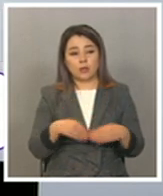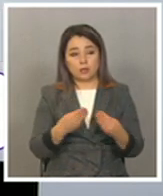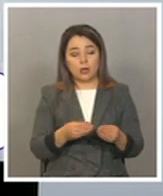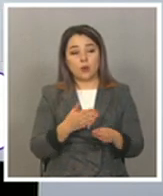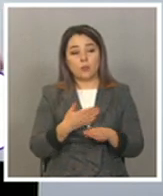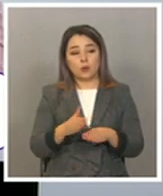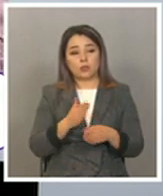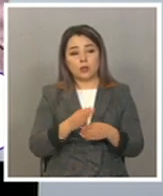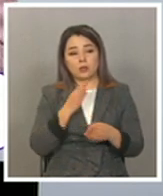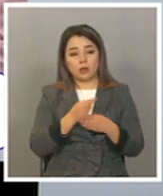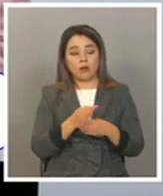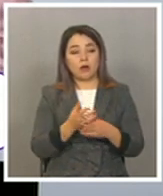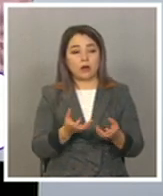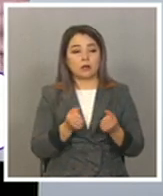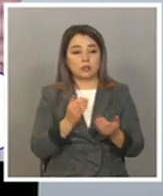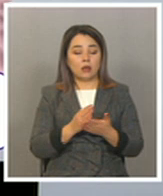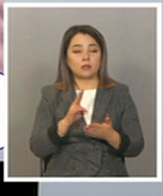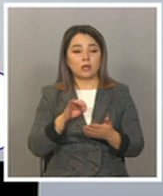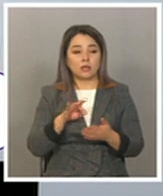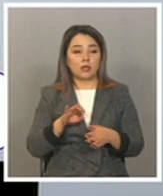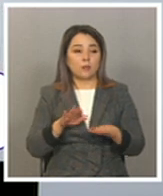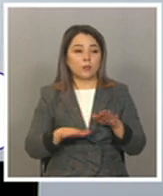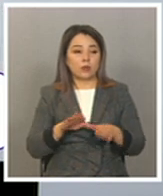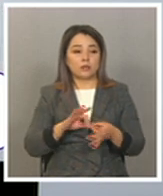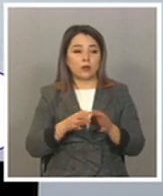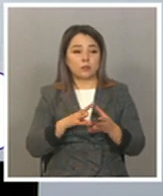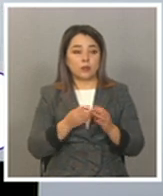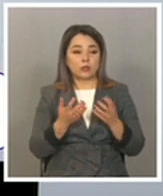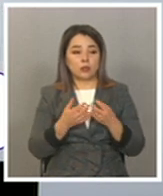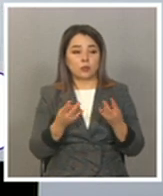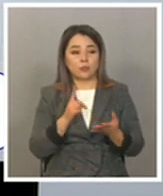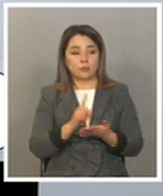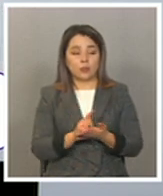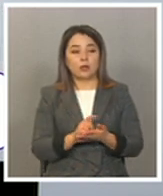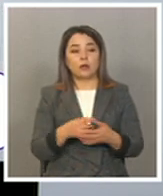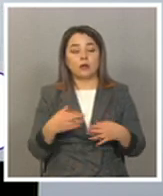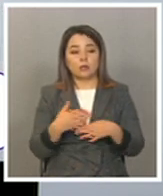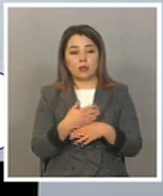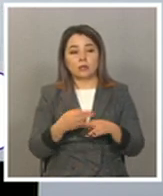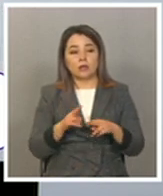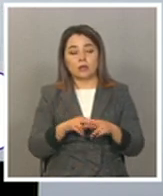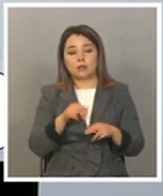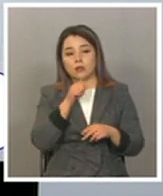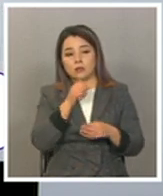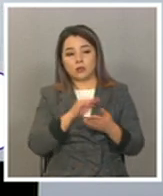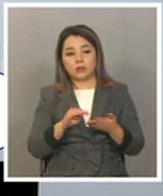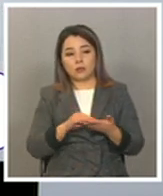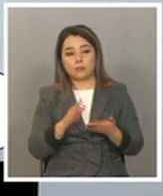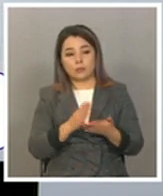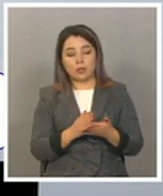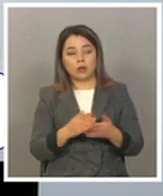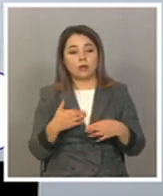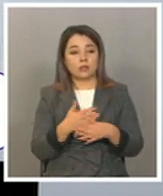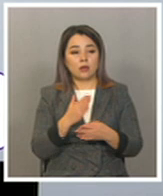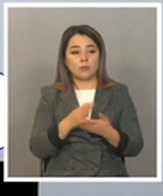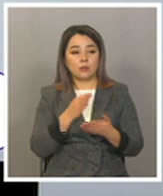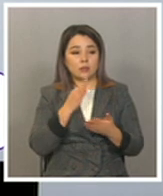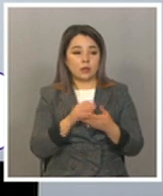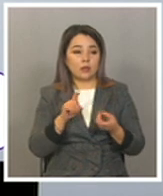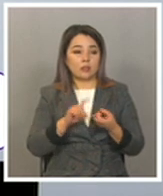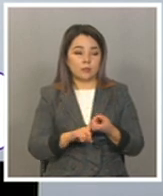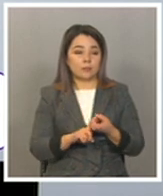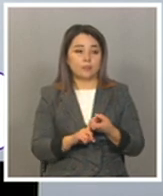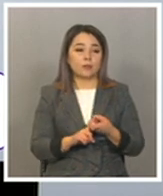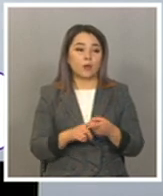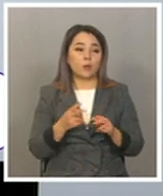бөлінетін, яғни алынатын натрийдің массасын есептеу керек. Ең алдымен реакция теңдеуін жазып аламыз, және реакция теңдеуі бойынша